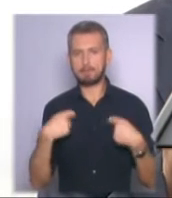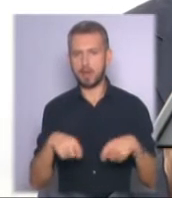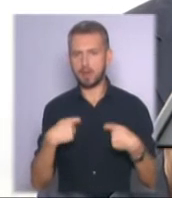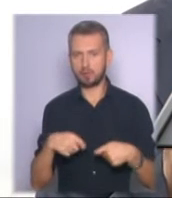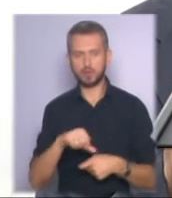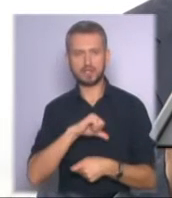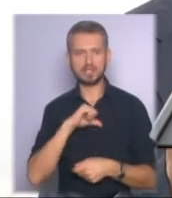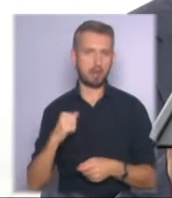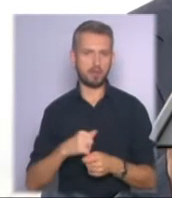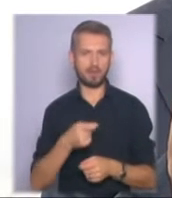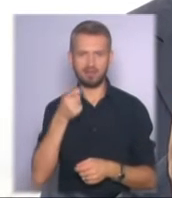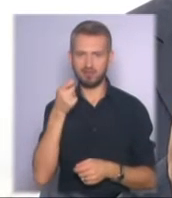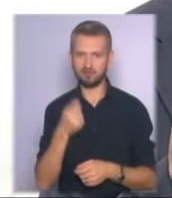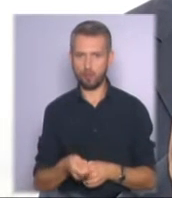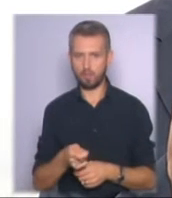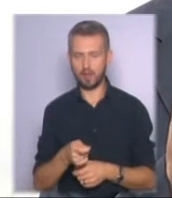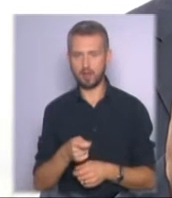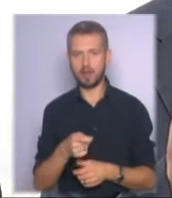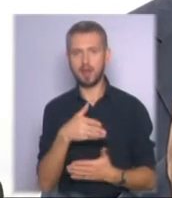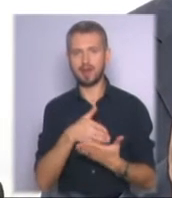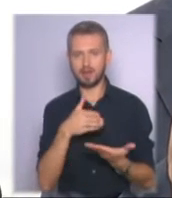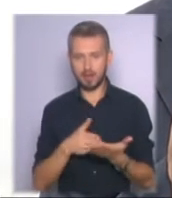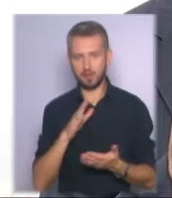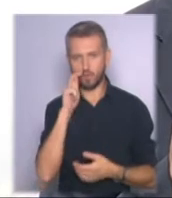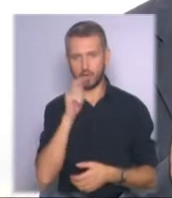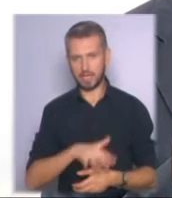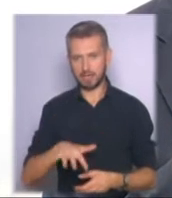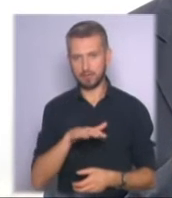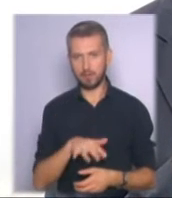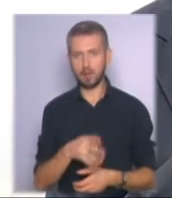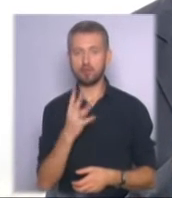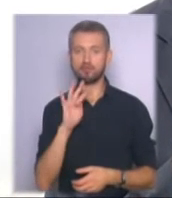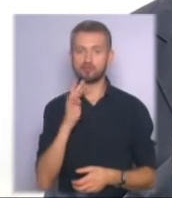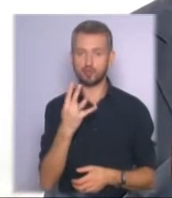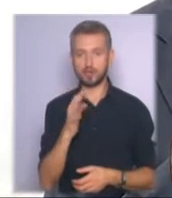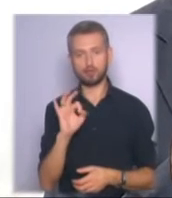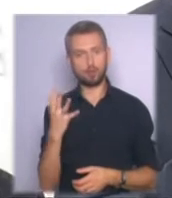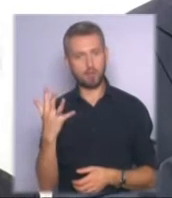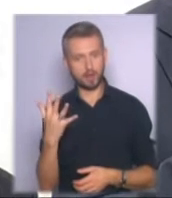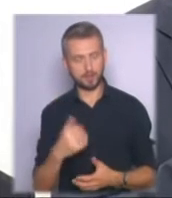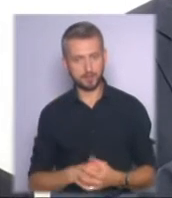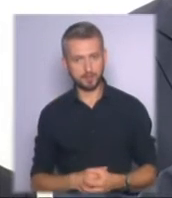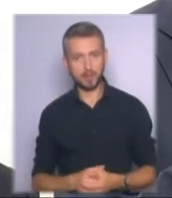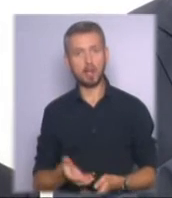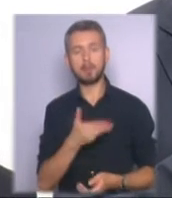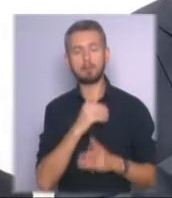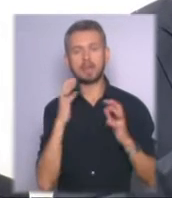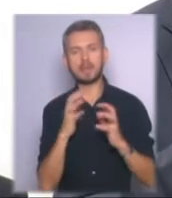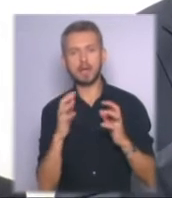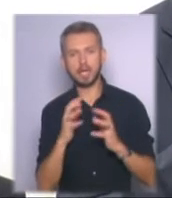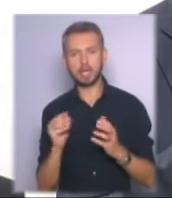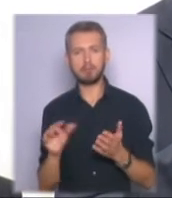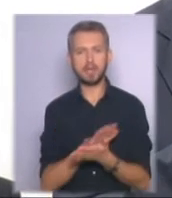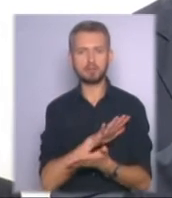самого дешевого соціального хліба в Україні. 4 гривни 5 копійок. Ми зберігли